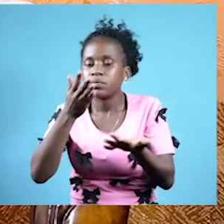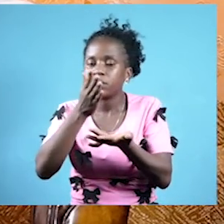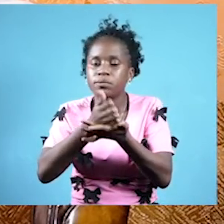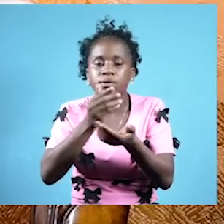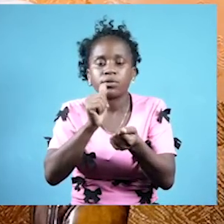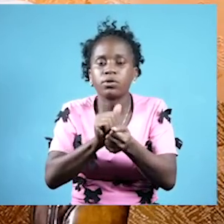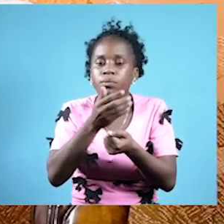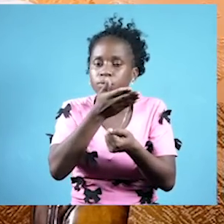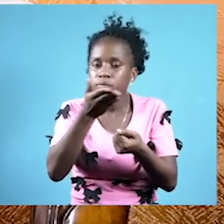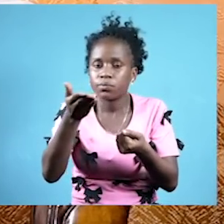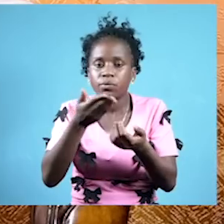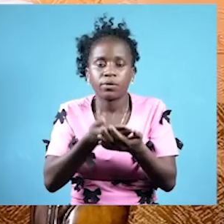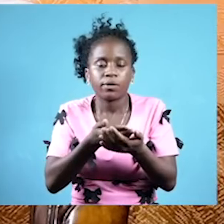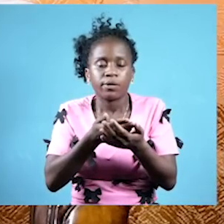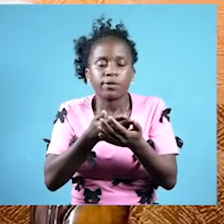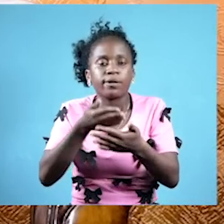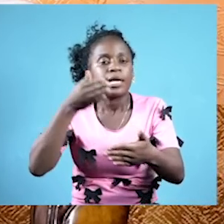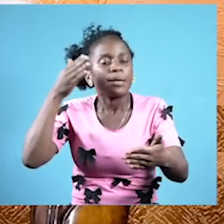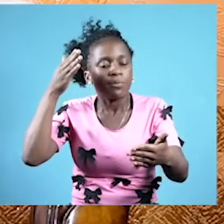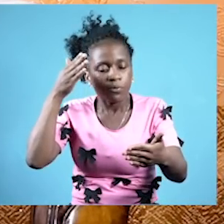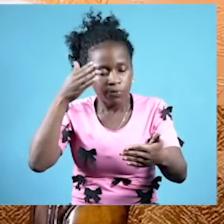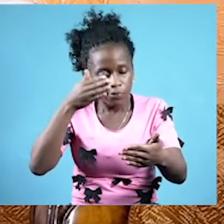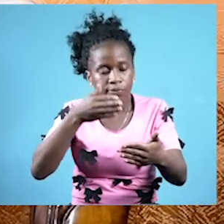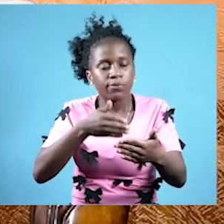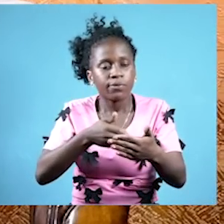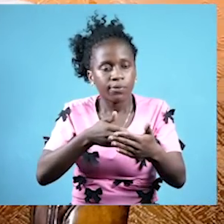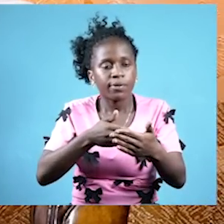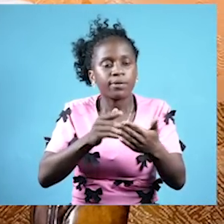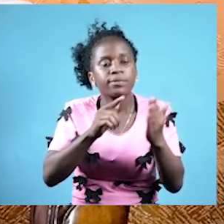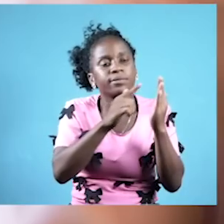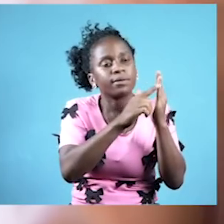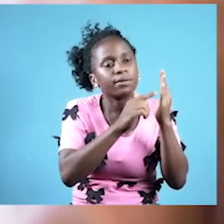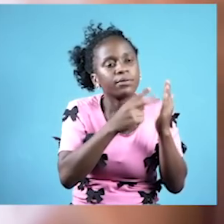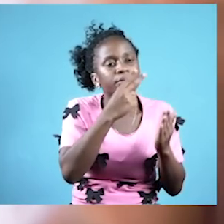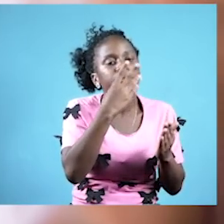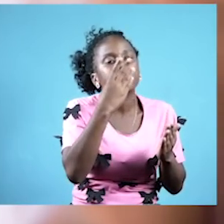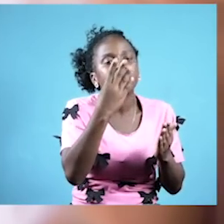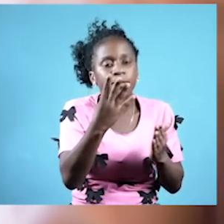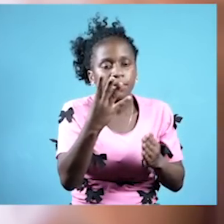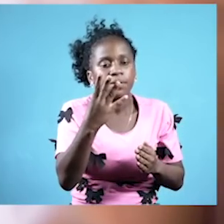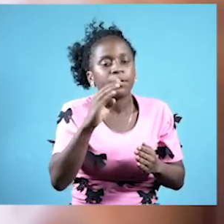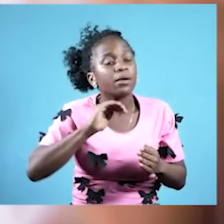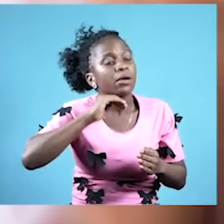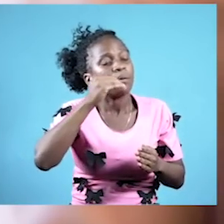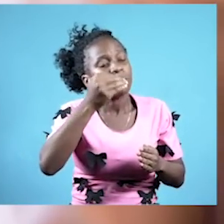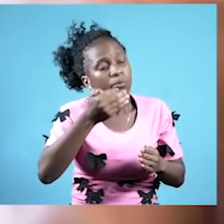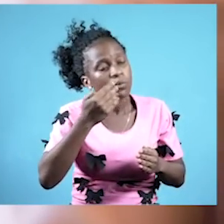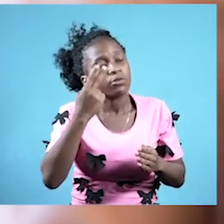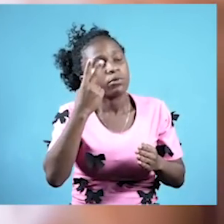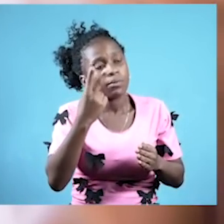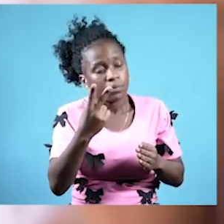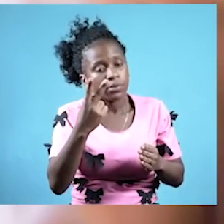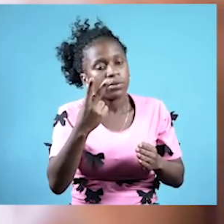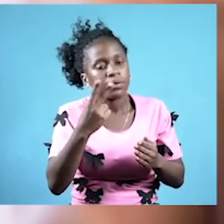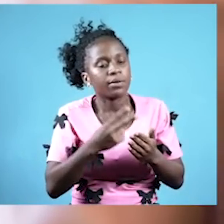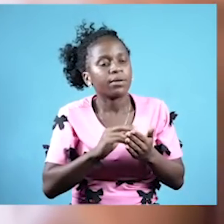mwaka jana, hakimu alisema kwamba hatuna kesi ya kujibu. Kidogo kumekuwa na safari ndefu